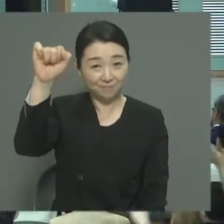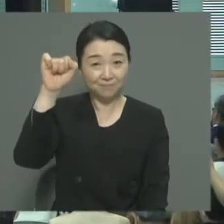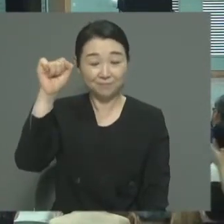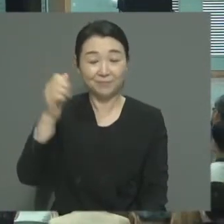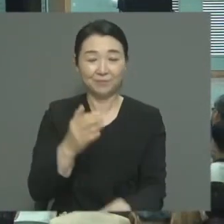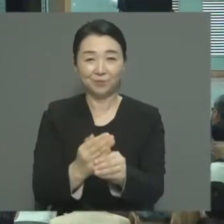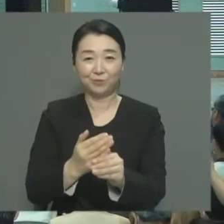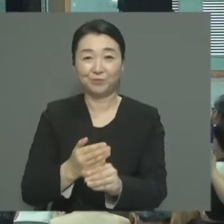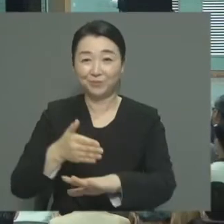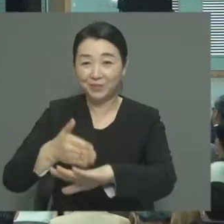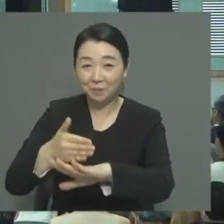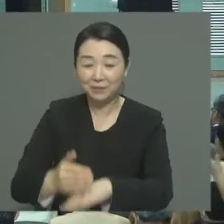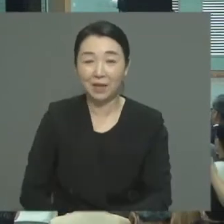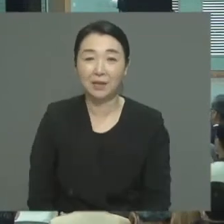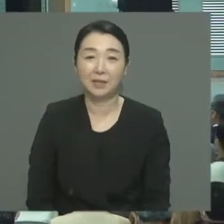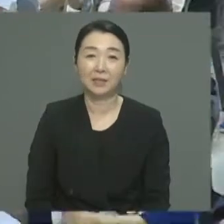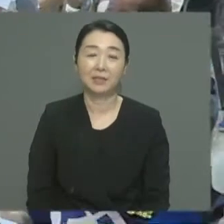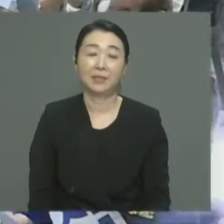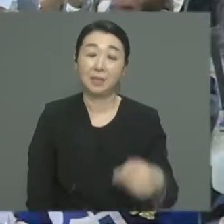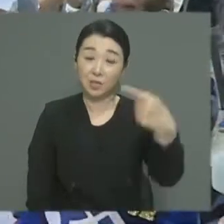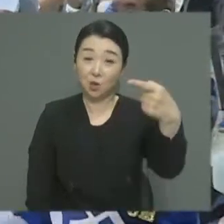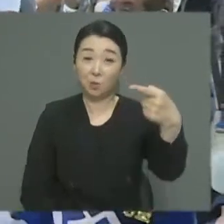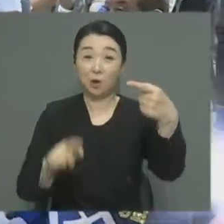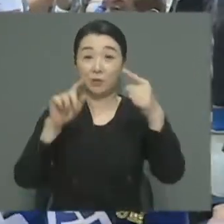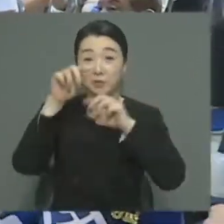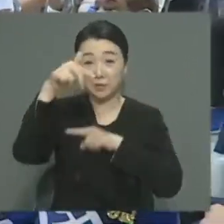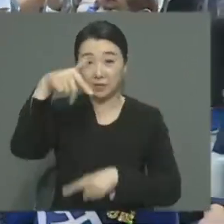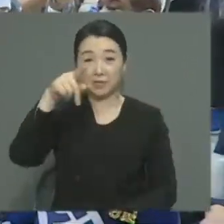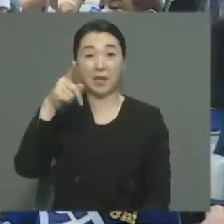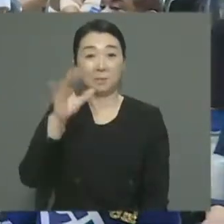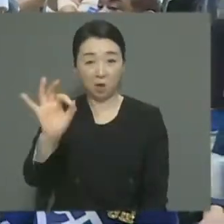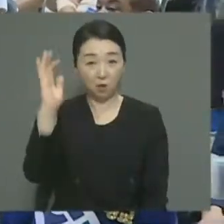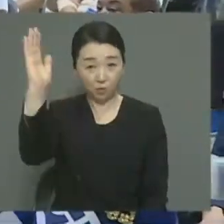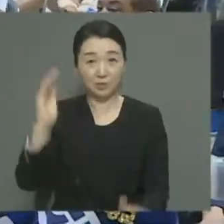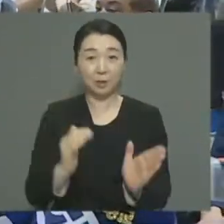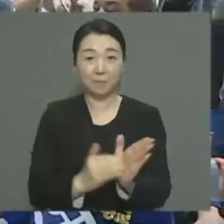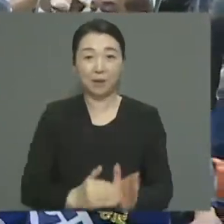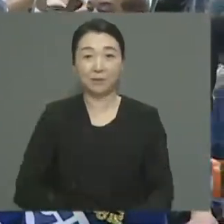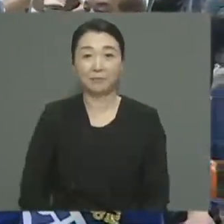감사합니다 기호 1번 이제 명 후보의 연설이 얻습니다